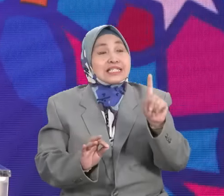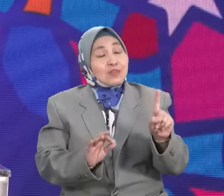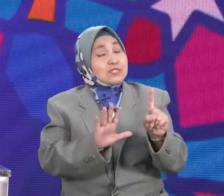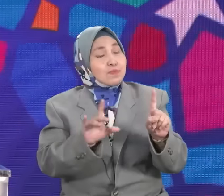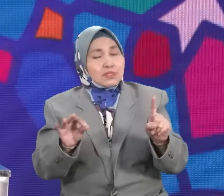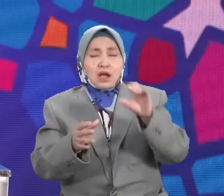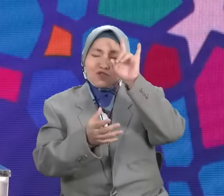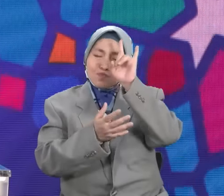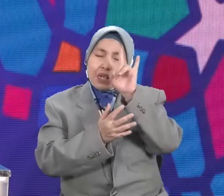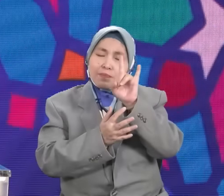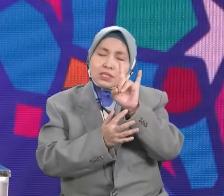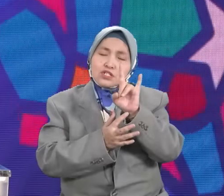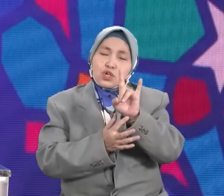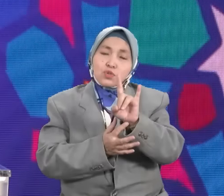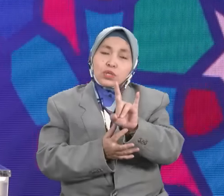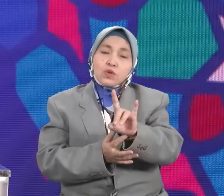auzubillahiminasyaitonirrajim